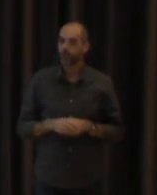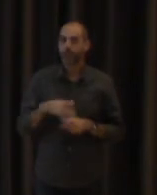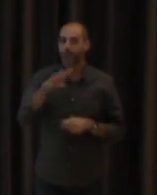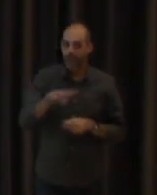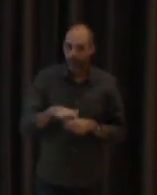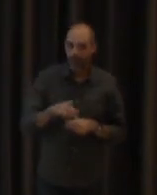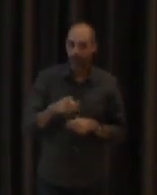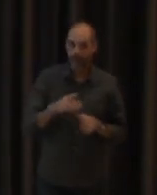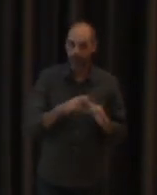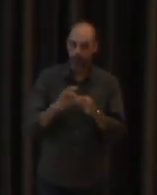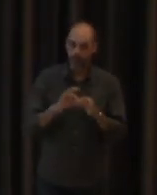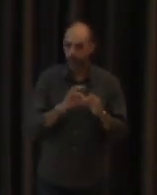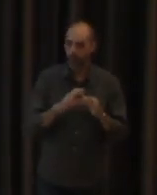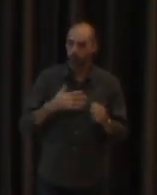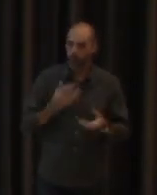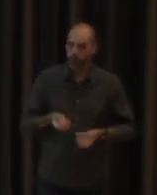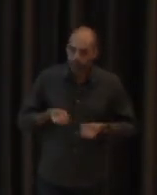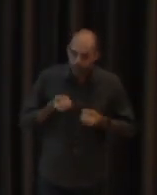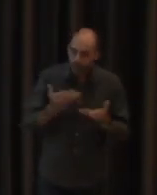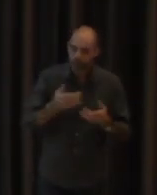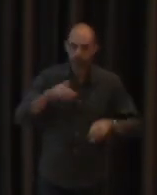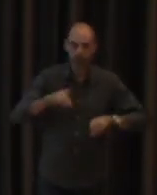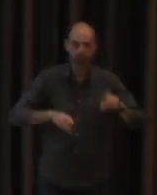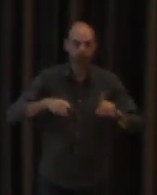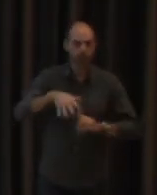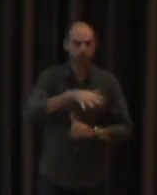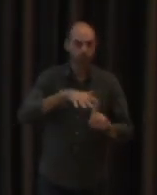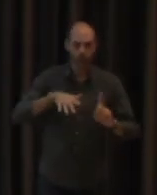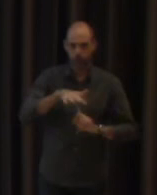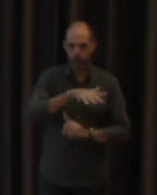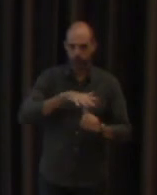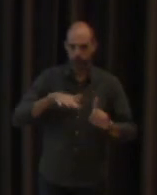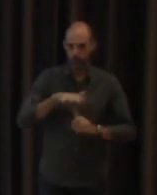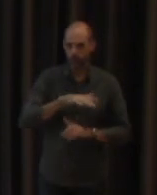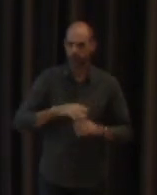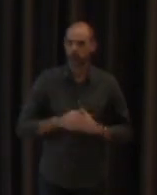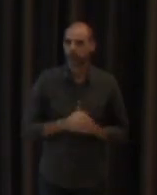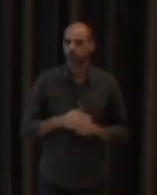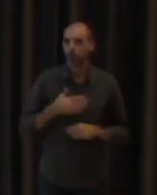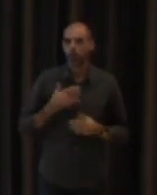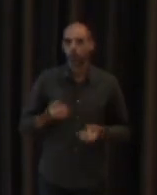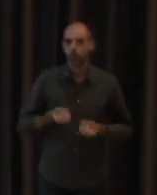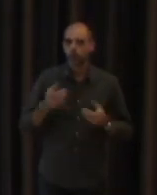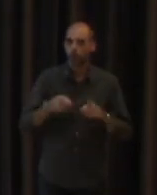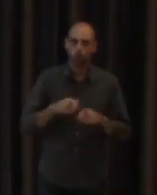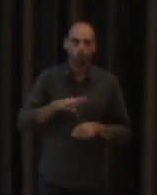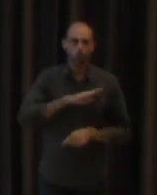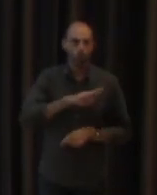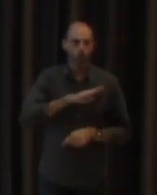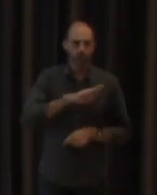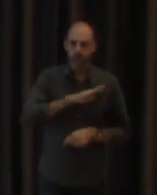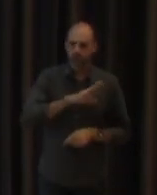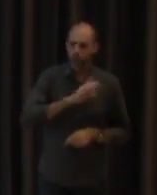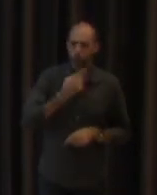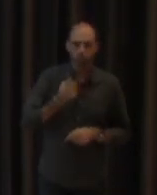part a tot la podem expressar també, segons el context, de moltes altres maneres. La podem expressar amb un possessiu, la podem expressar amb